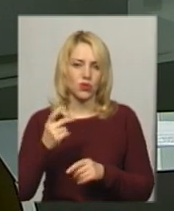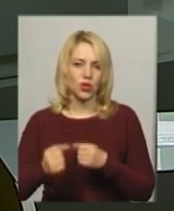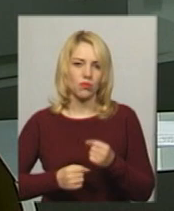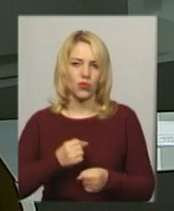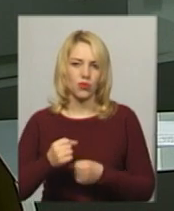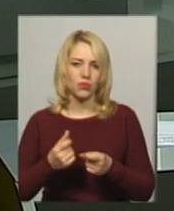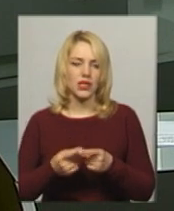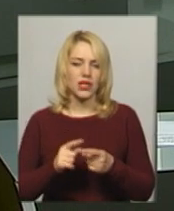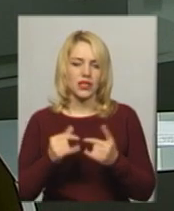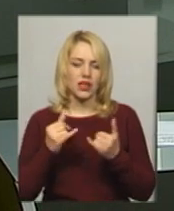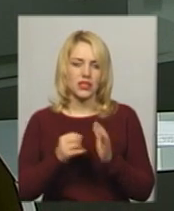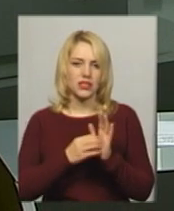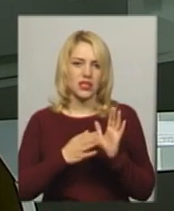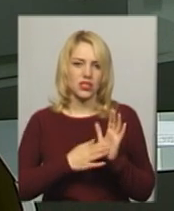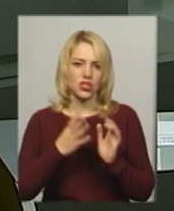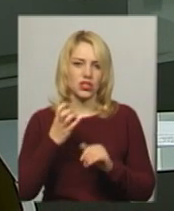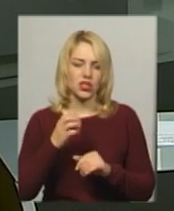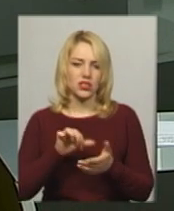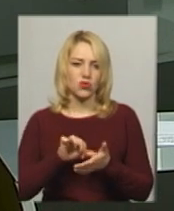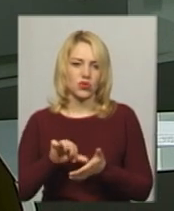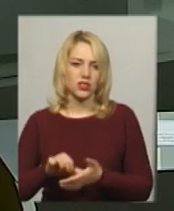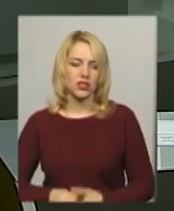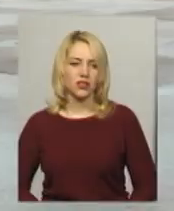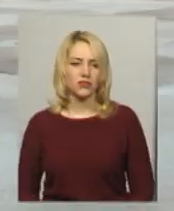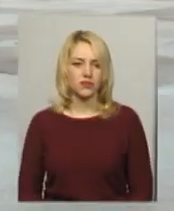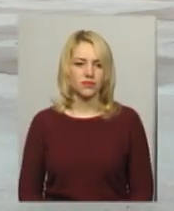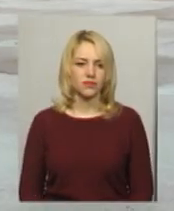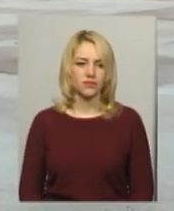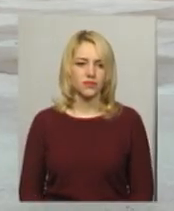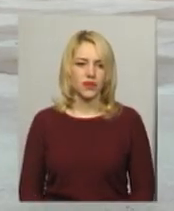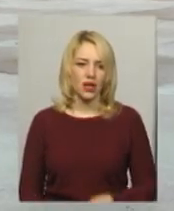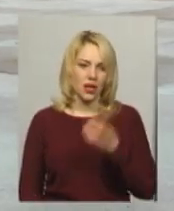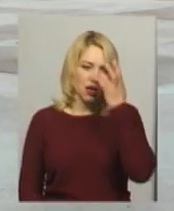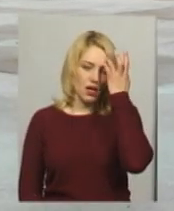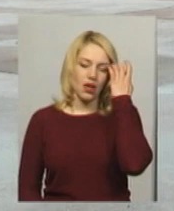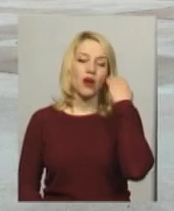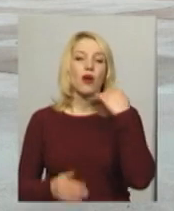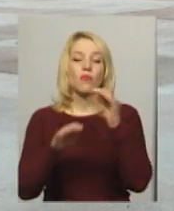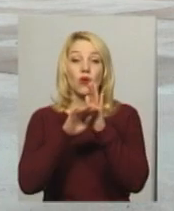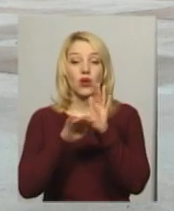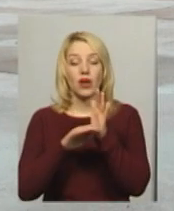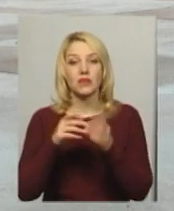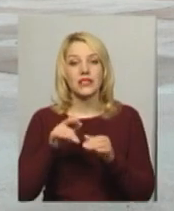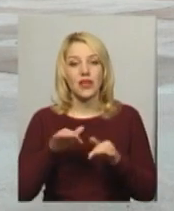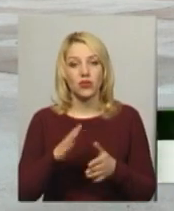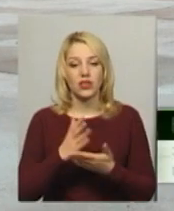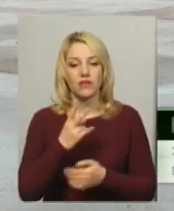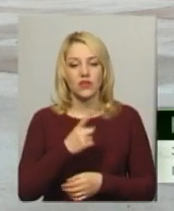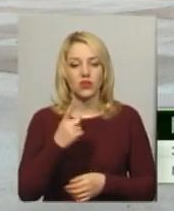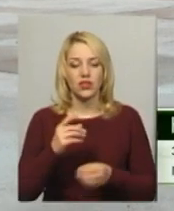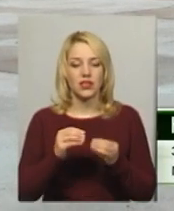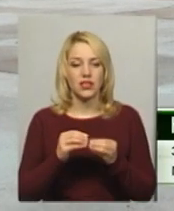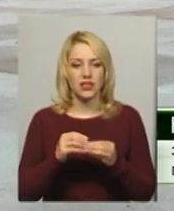Хмельницькому. Наразі зареєстровано 400 учасників. Програма заходу є 21, 10 кілометрів,